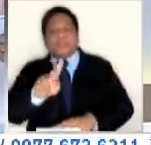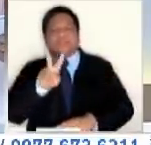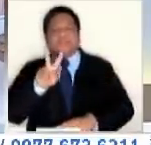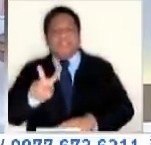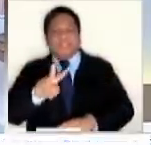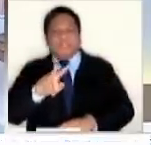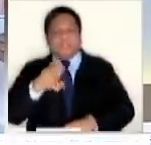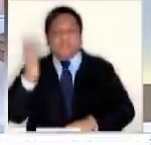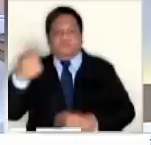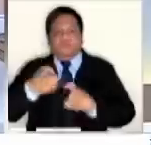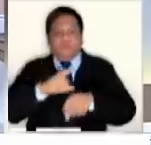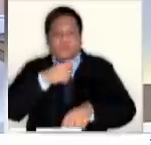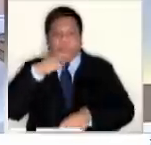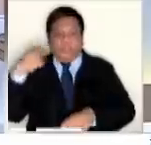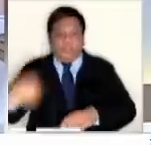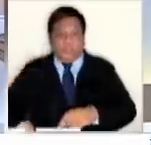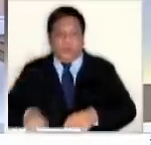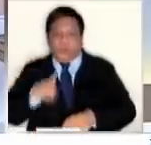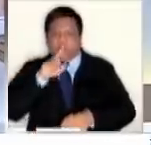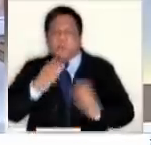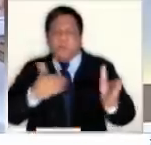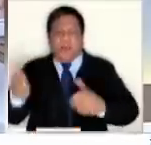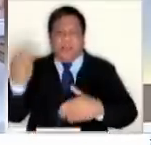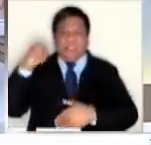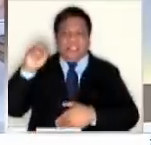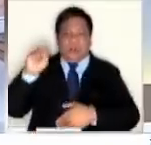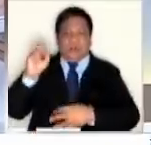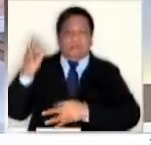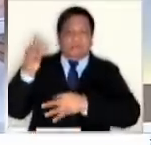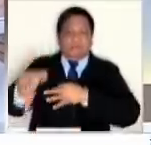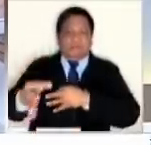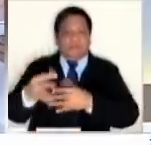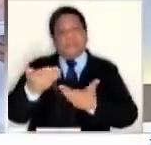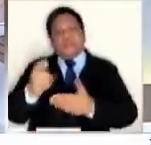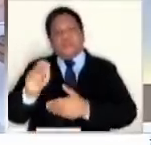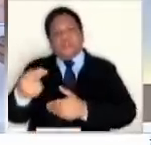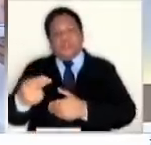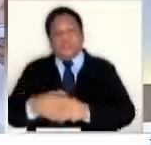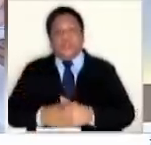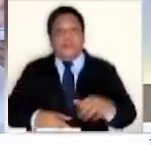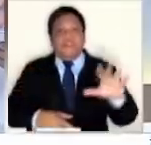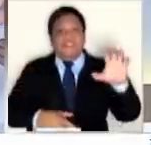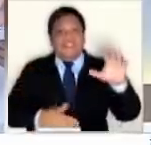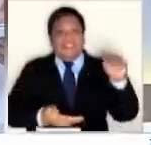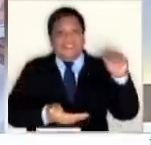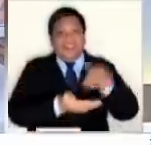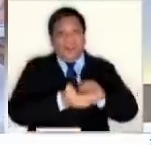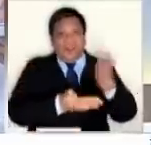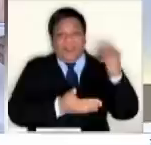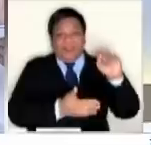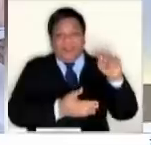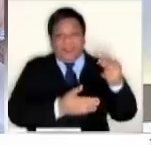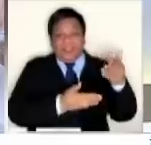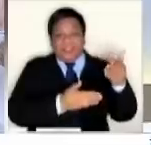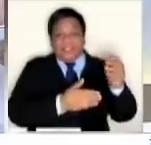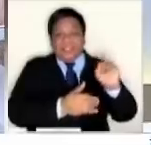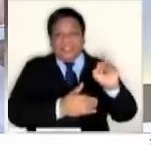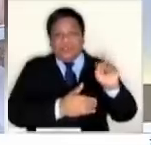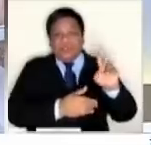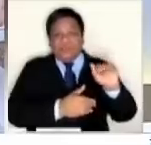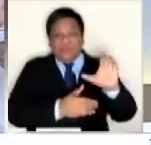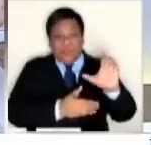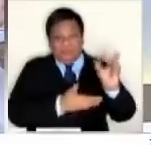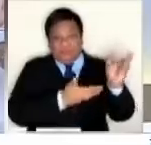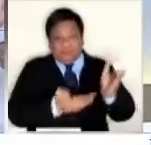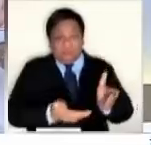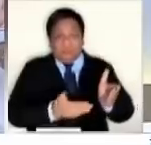bakuna naman ng Sinovac na nakarating na sa bansa noong Huwebes, hindi pa magagamit dahil may kulang pang dokumento. Samantala, nag-apply na para